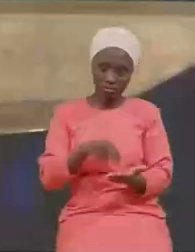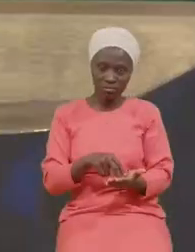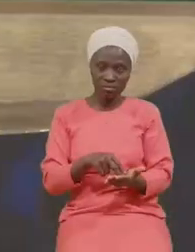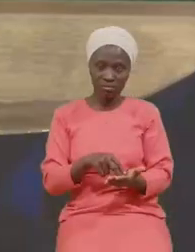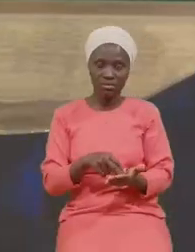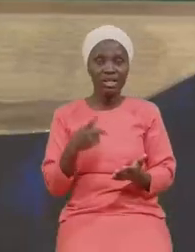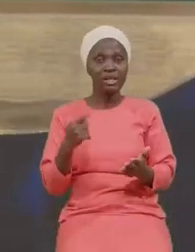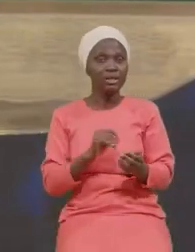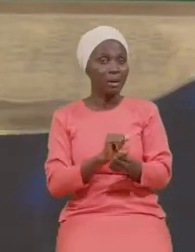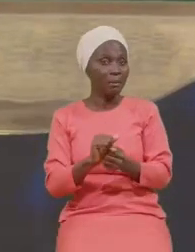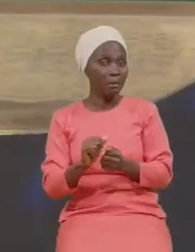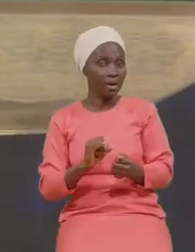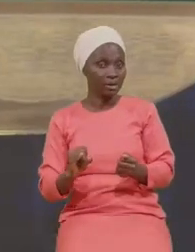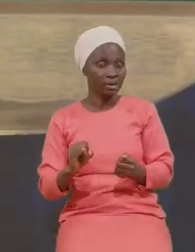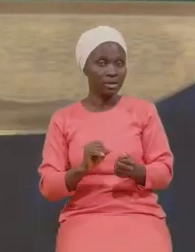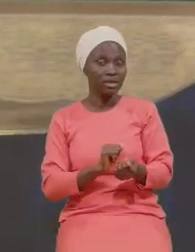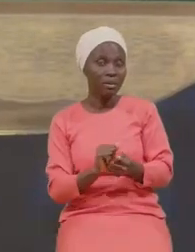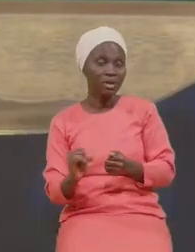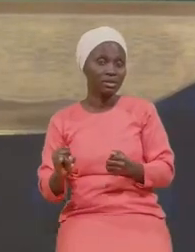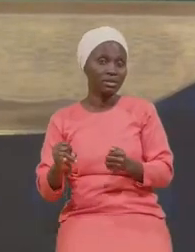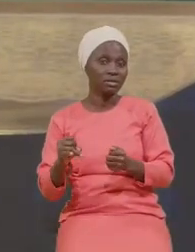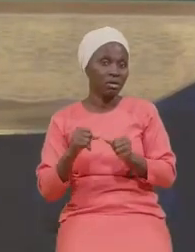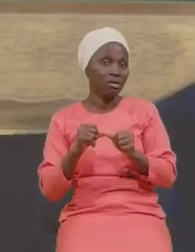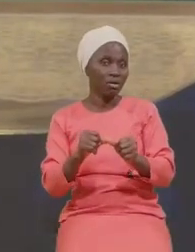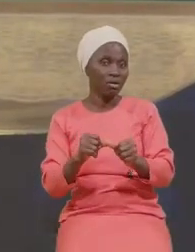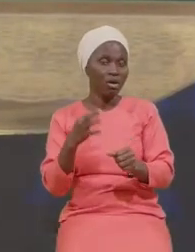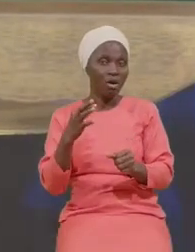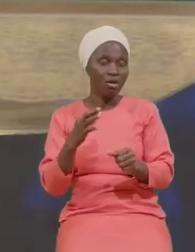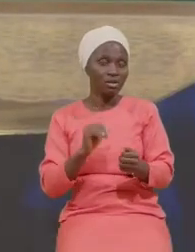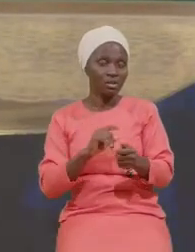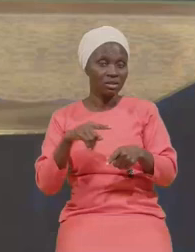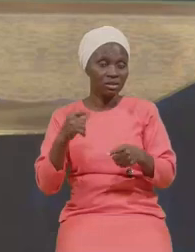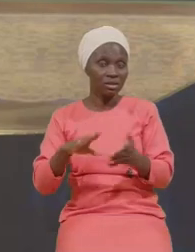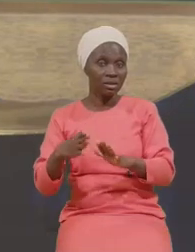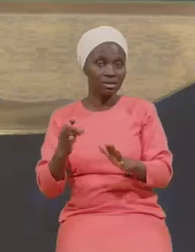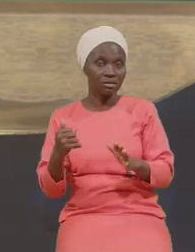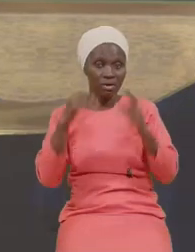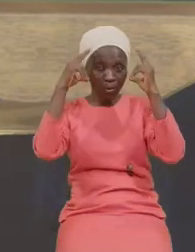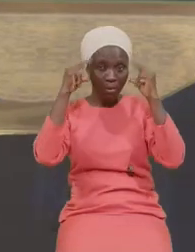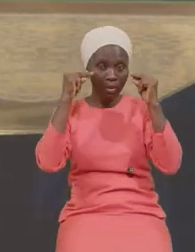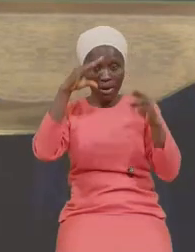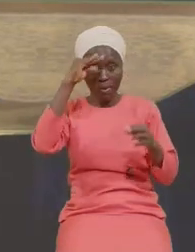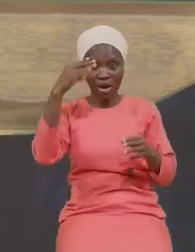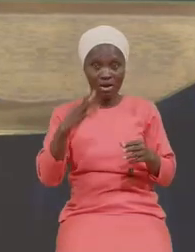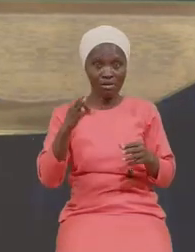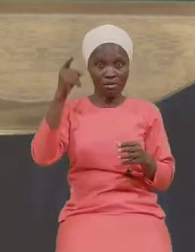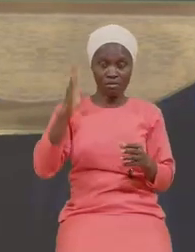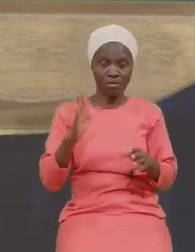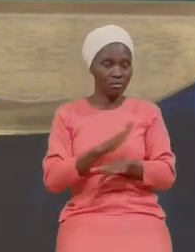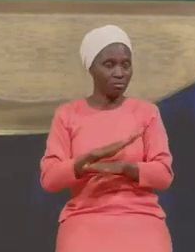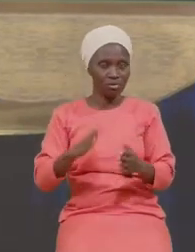lève-toi alors la mort d'un homme de Dieu n'arrête pas